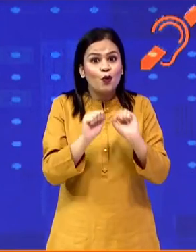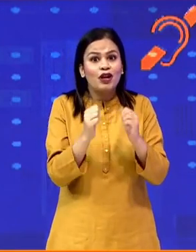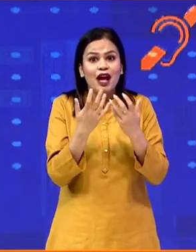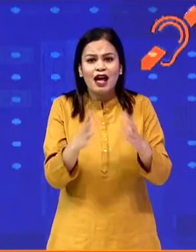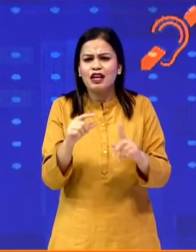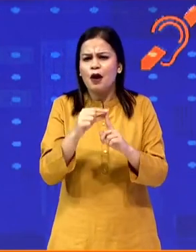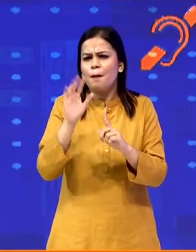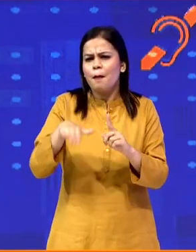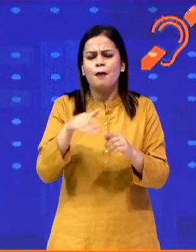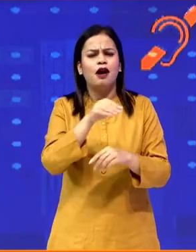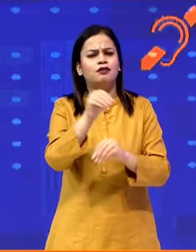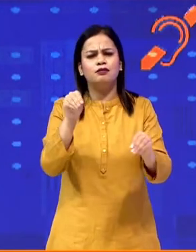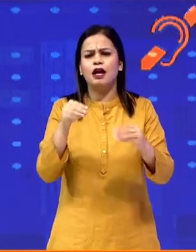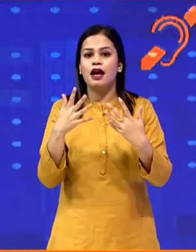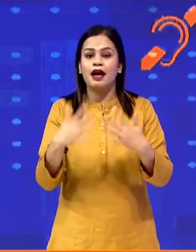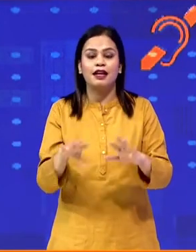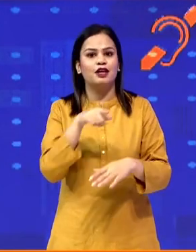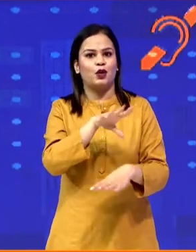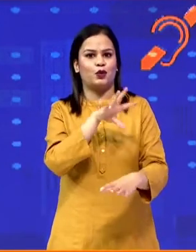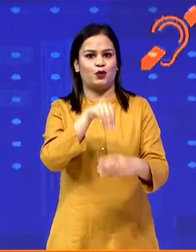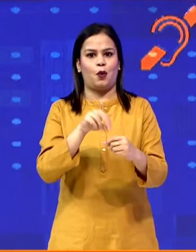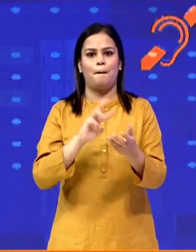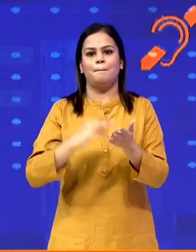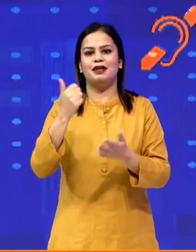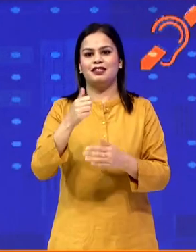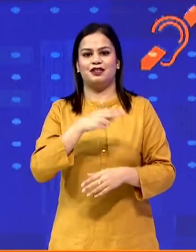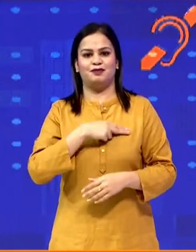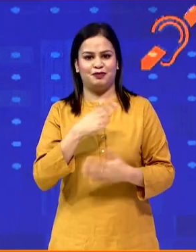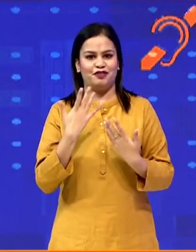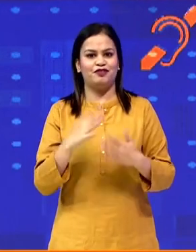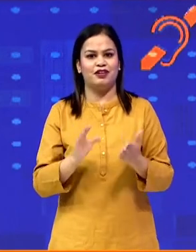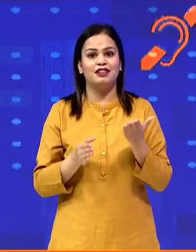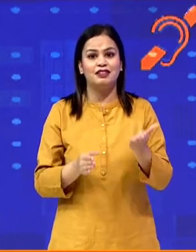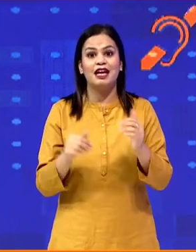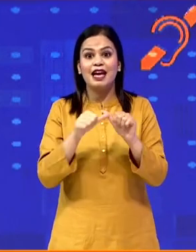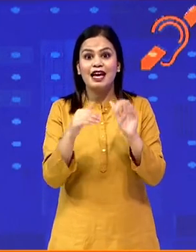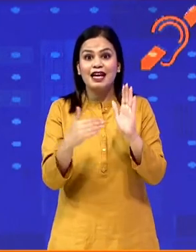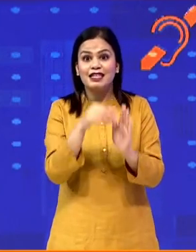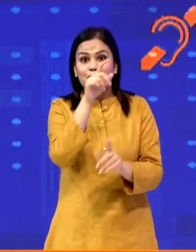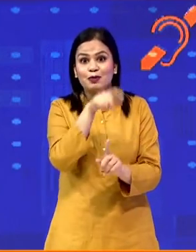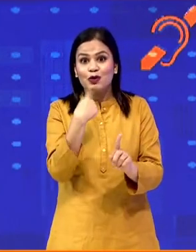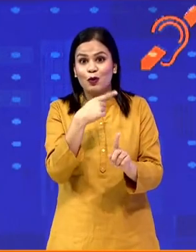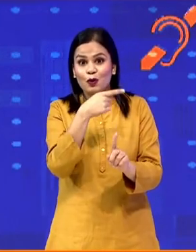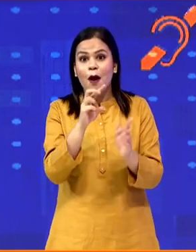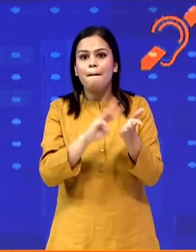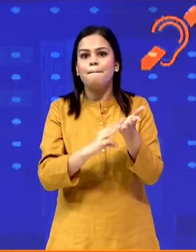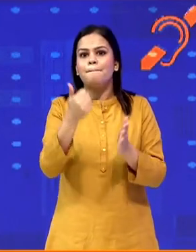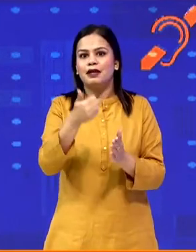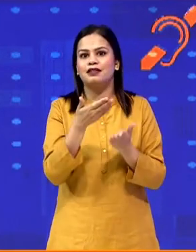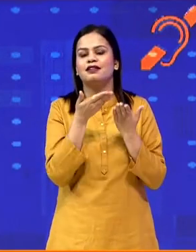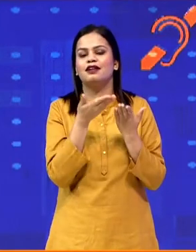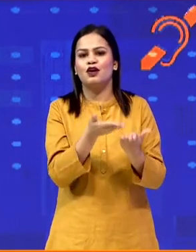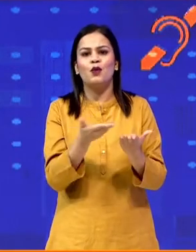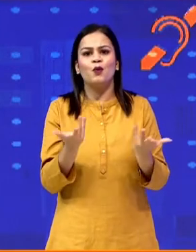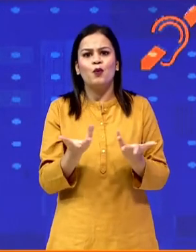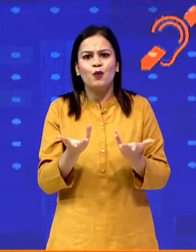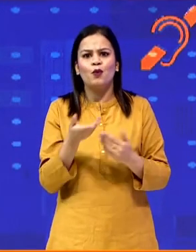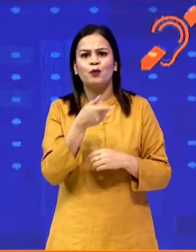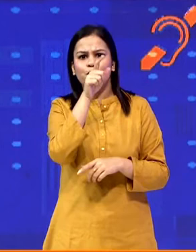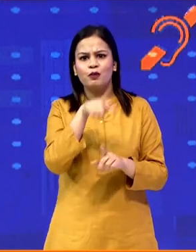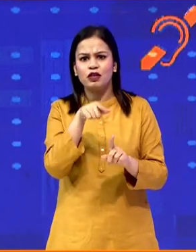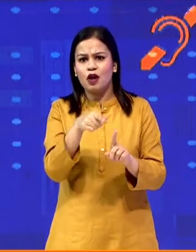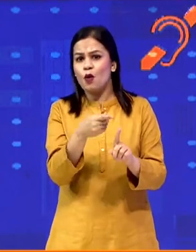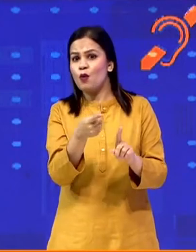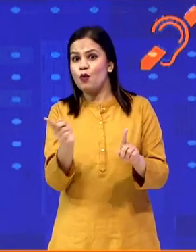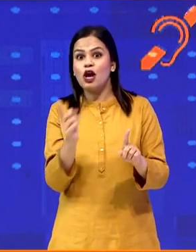रहे गुलाम नबी आजाद उन जिन चुने नेताओं में से हैं जिन्हें पार्टी के चार-चार